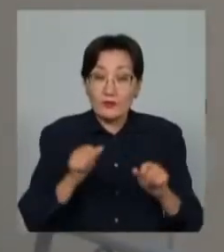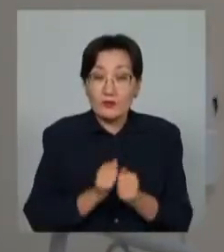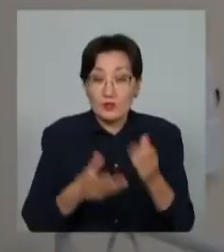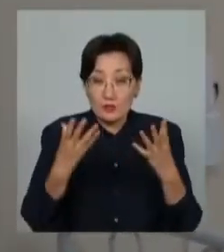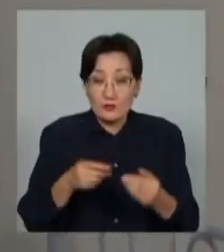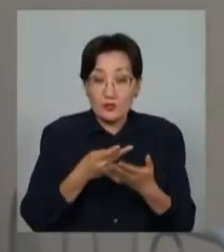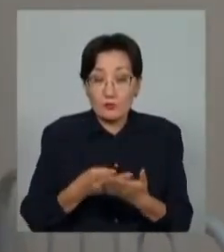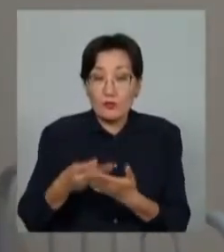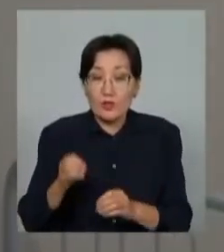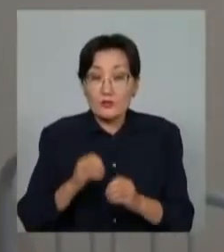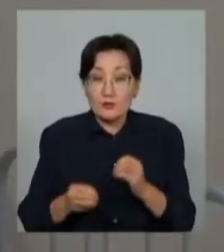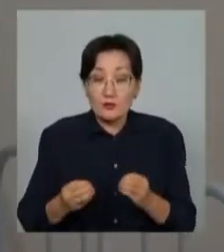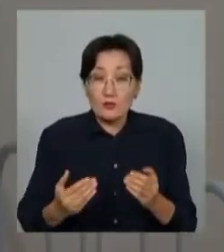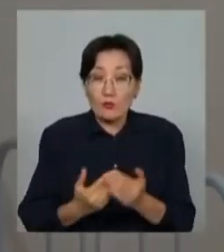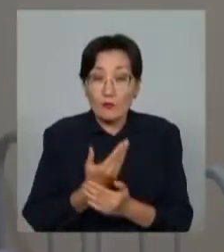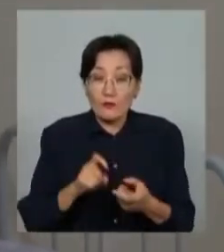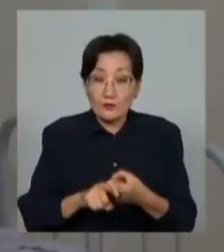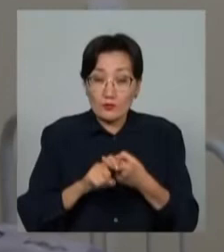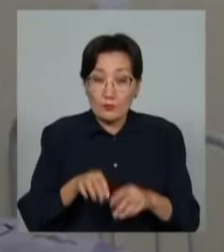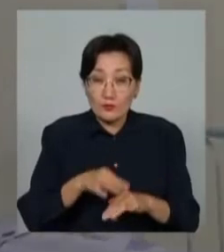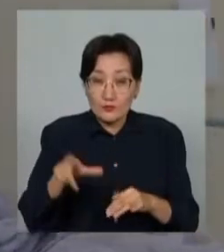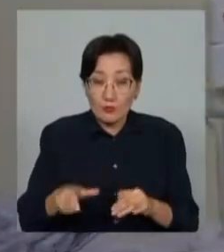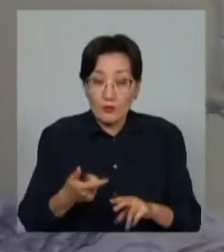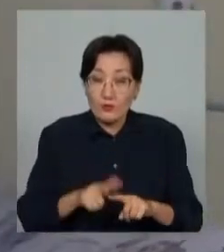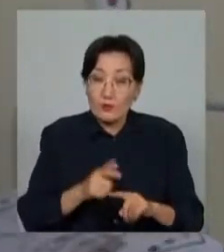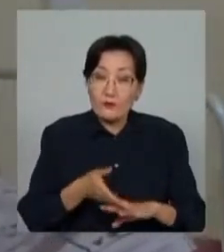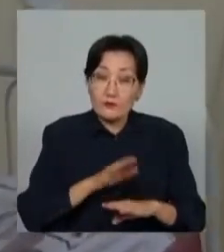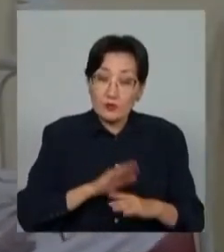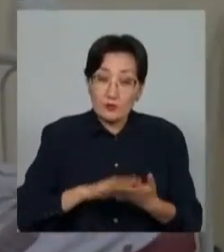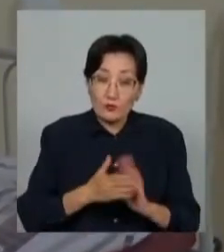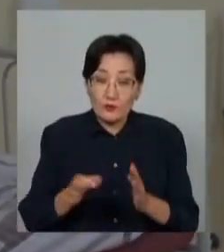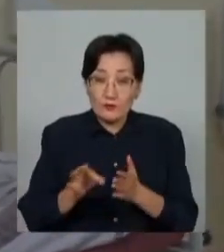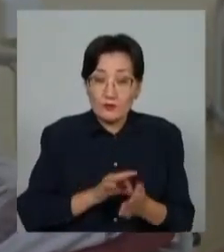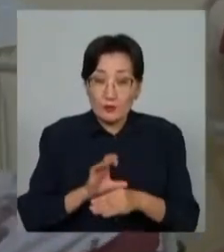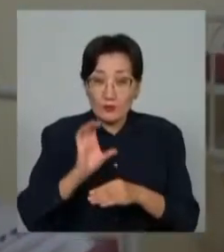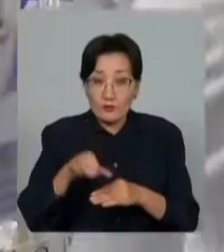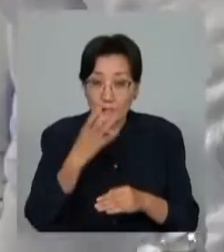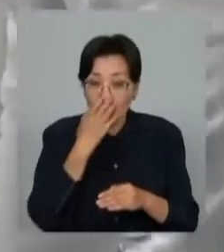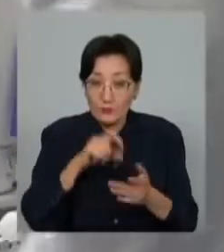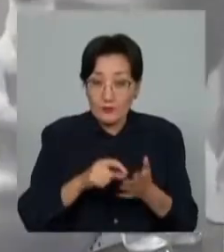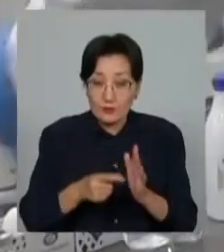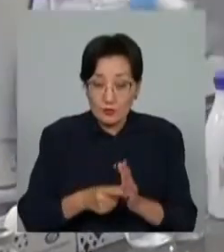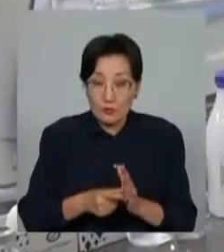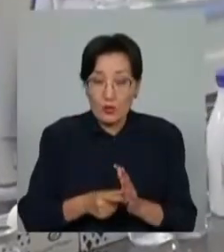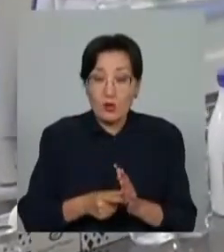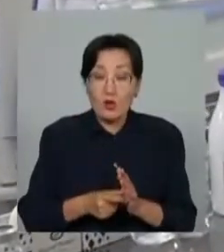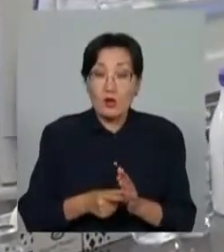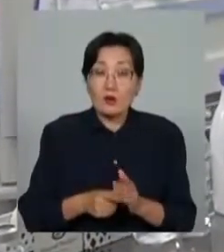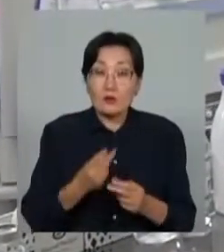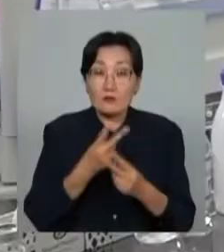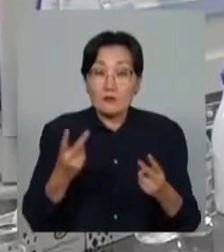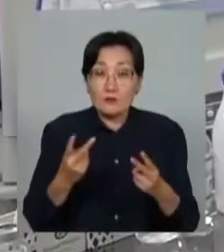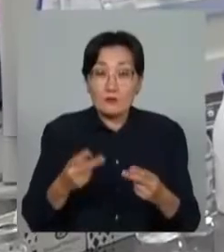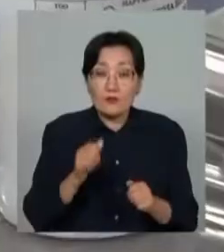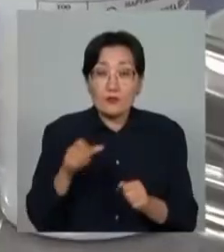поступают десятки новых инфицированных. Пациентов в крайне тяжелом состоянии сразу же отправляют в реанимационную. Как вы видите